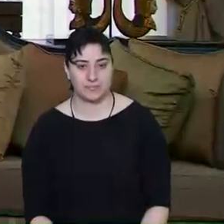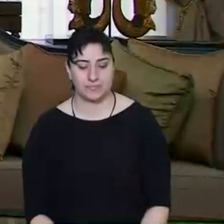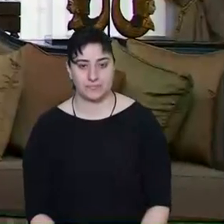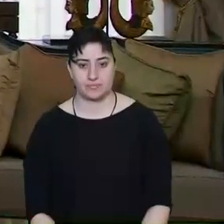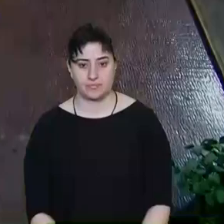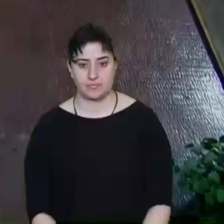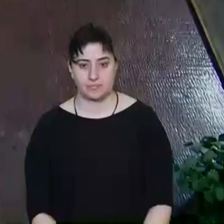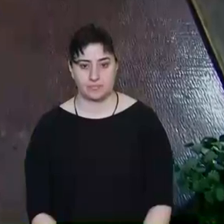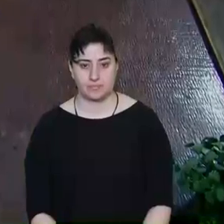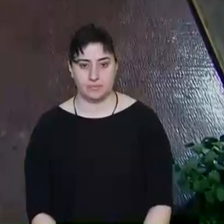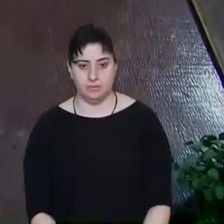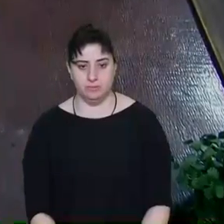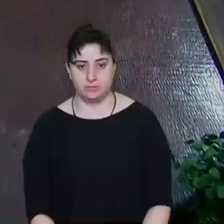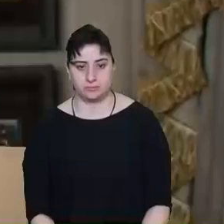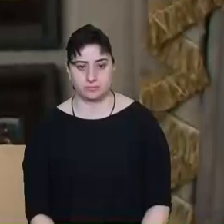kafesi boş görünce şaşırdı.